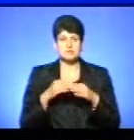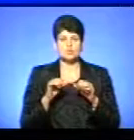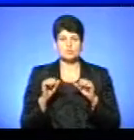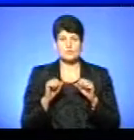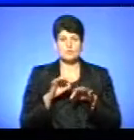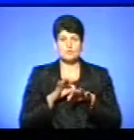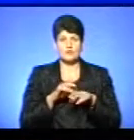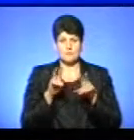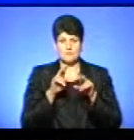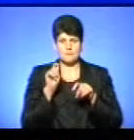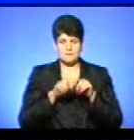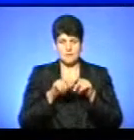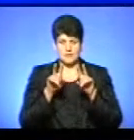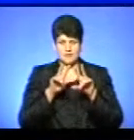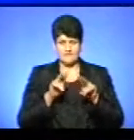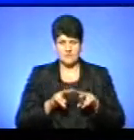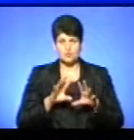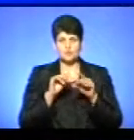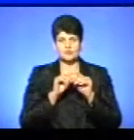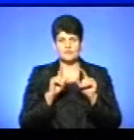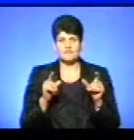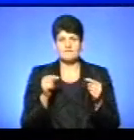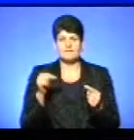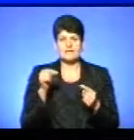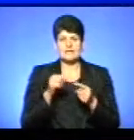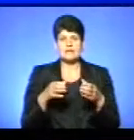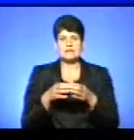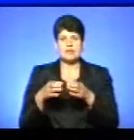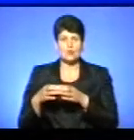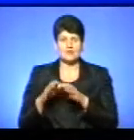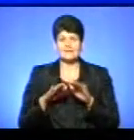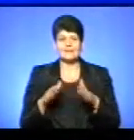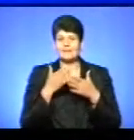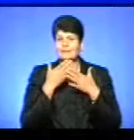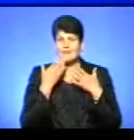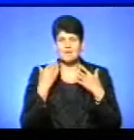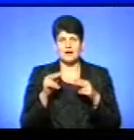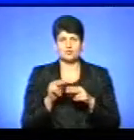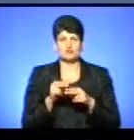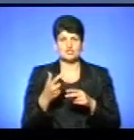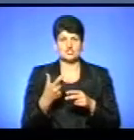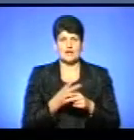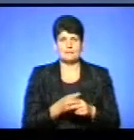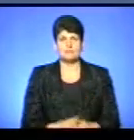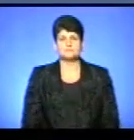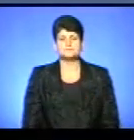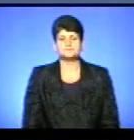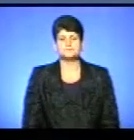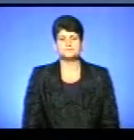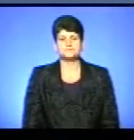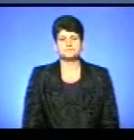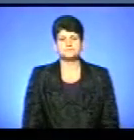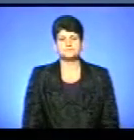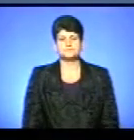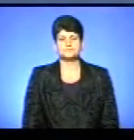здійснюють моніторинг загальноосвітніх закладів, аби визначити категорії дітей, які не мають профілактичних щеплень.